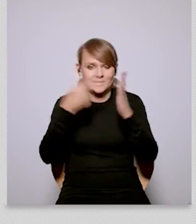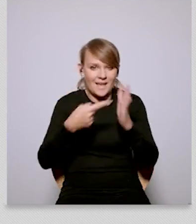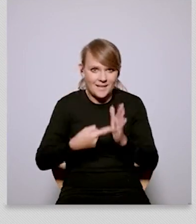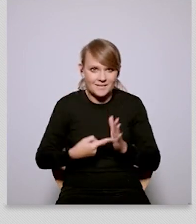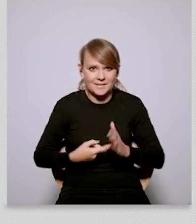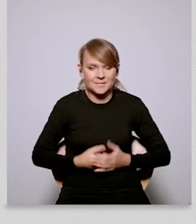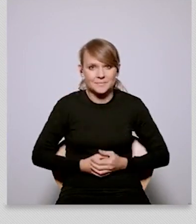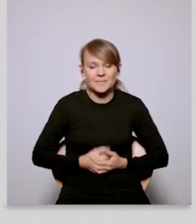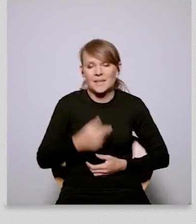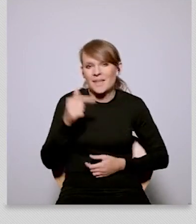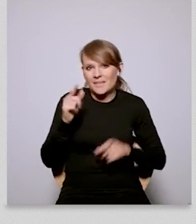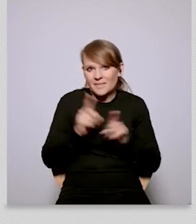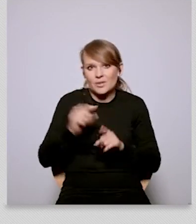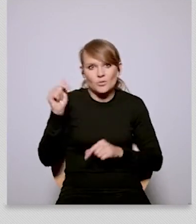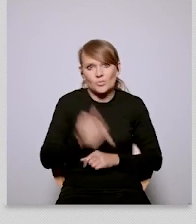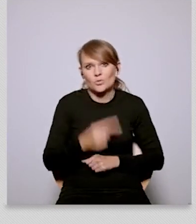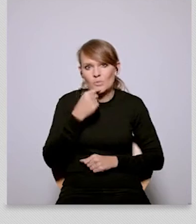i muszę też powiedzieć